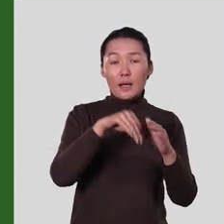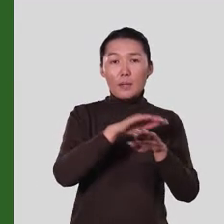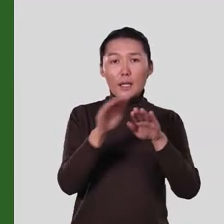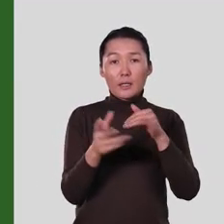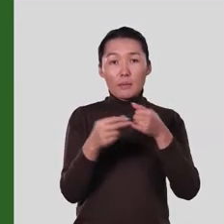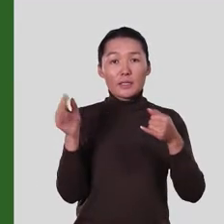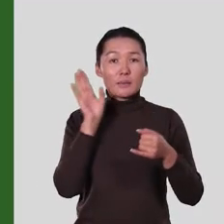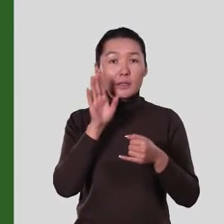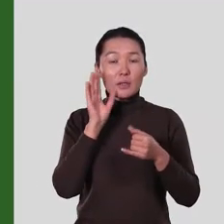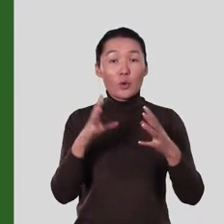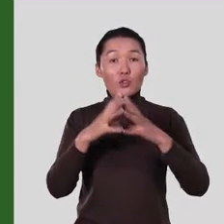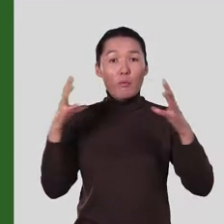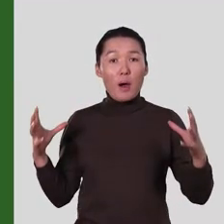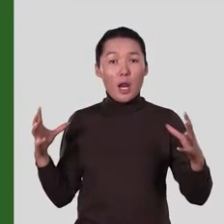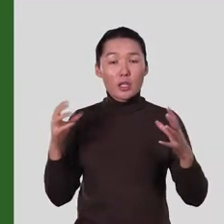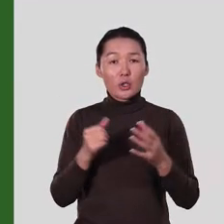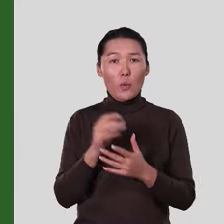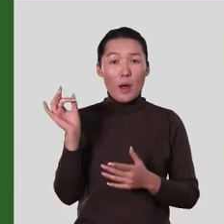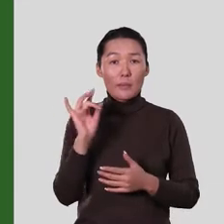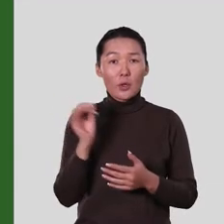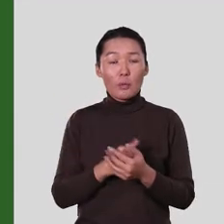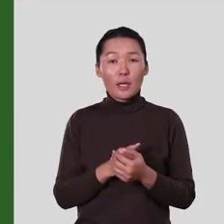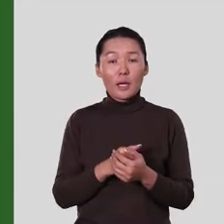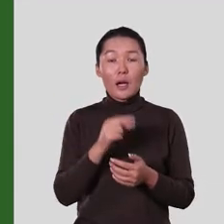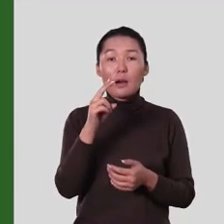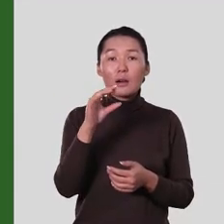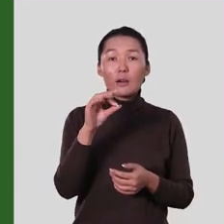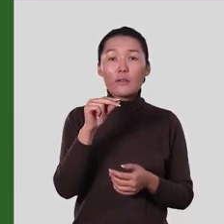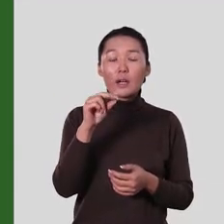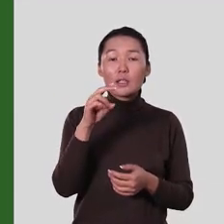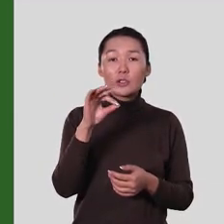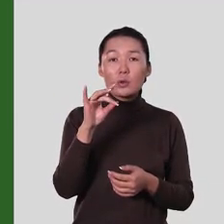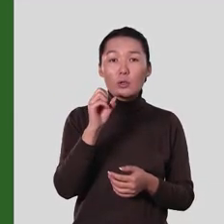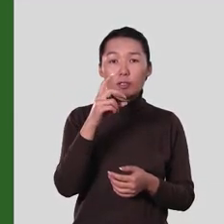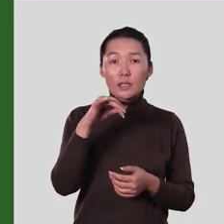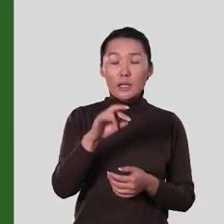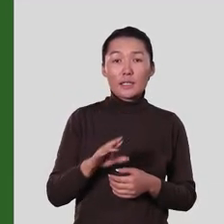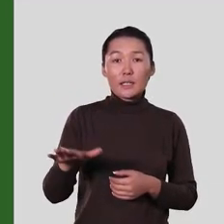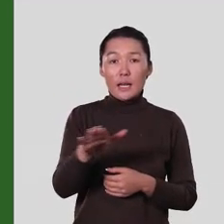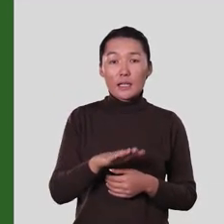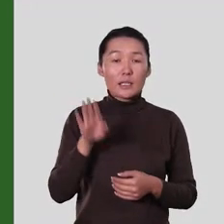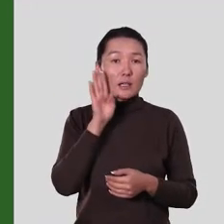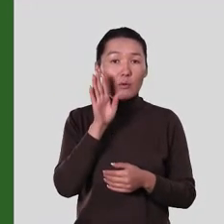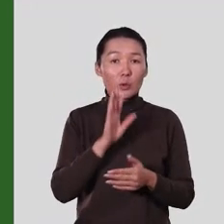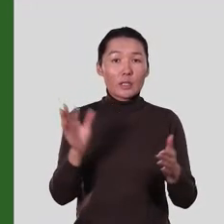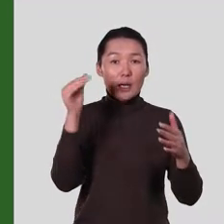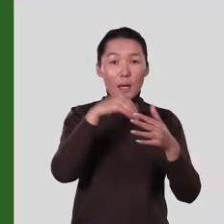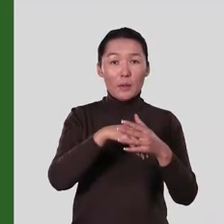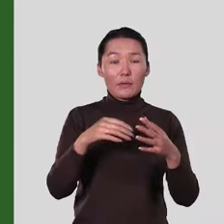объеме. Только в Качкорской долине воды накапливаются в небольшом